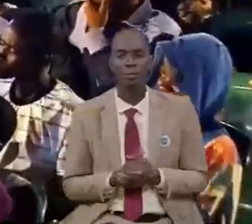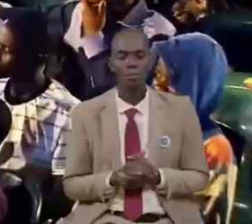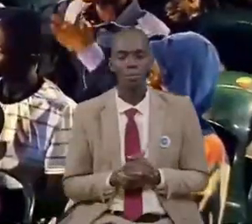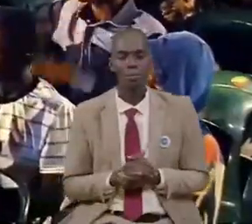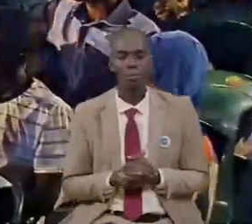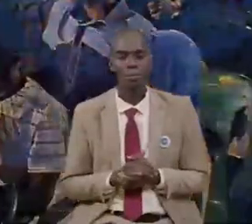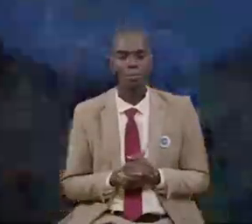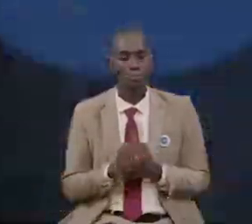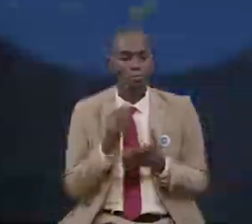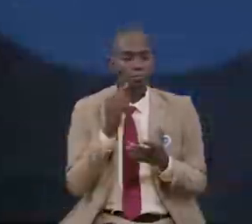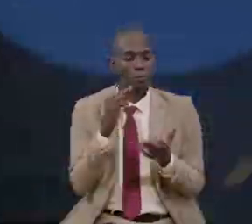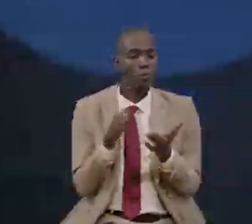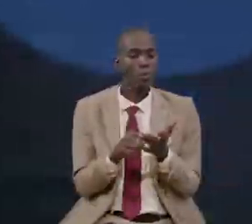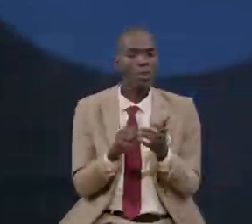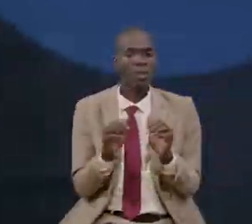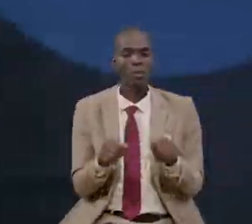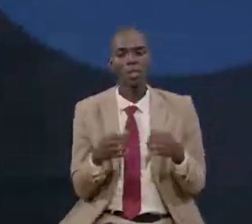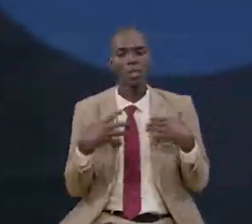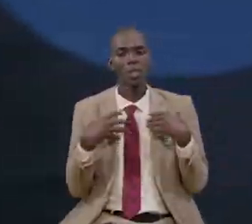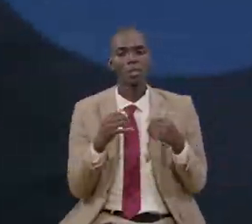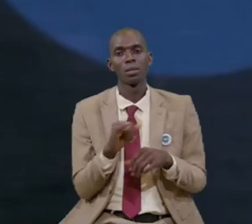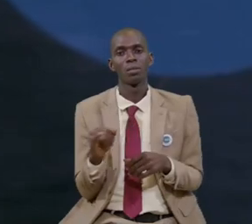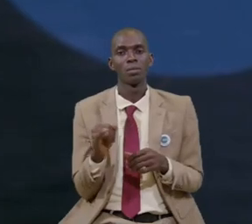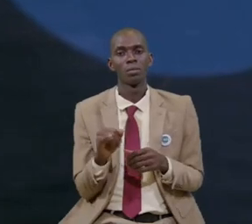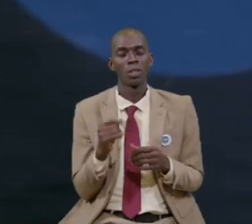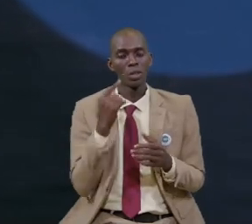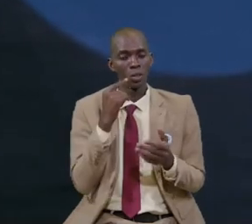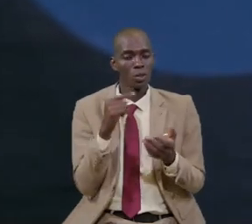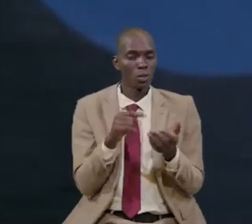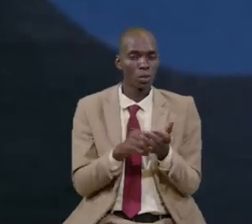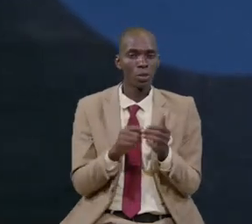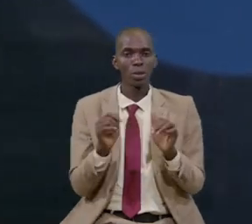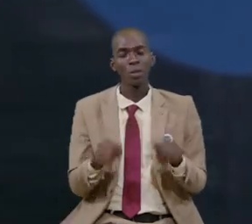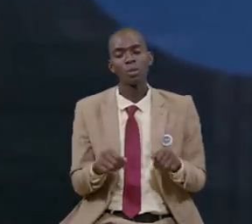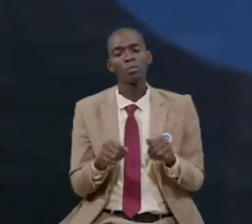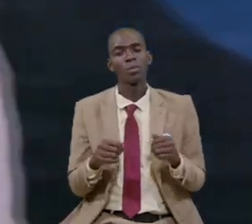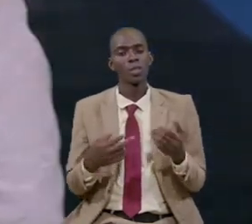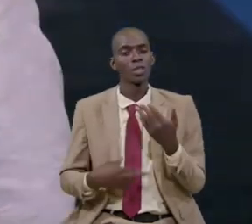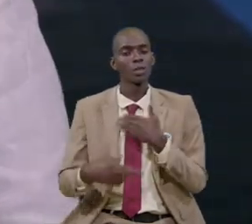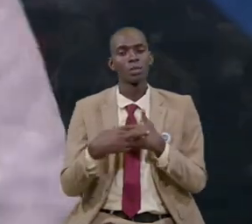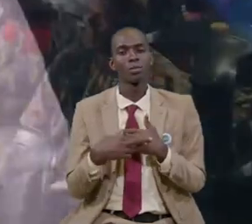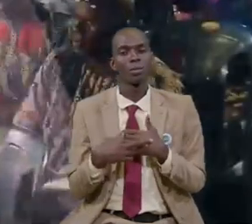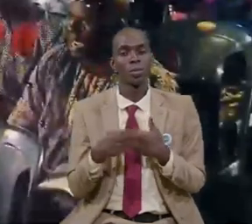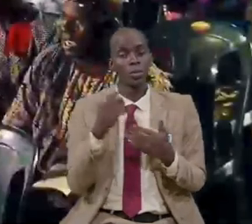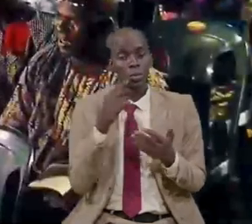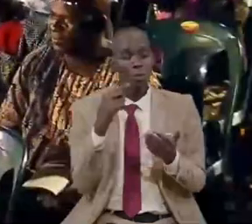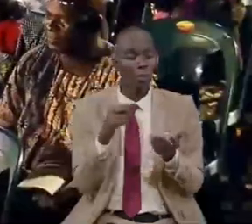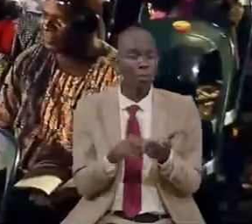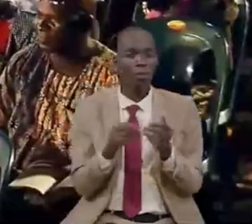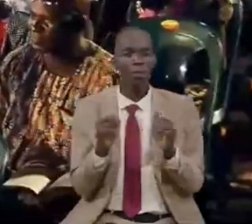La guérison remarquable, la restauration remarquable, le salut